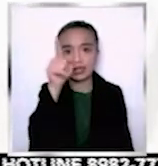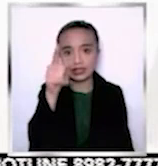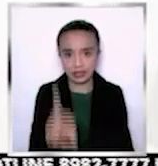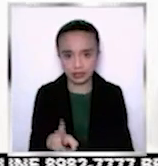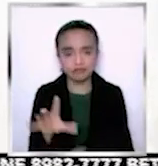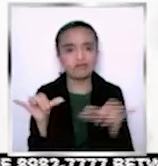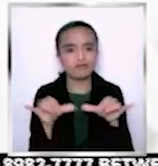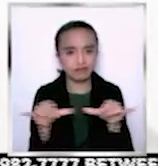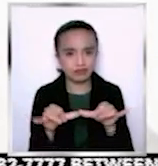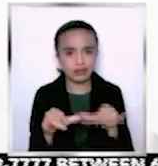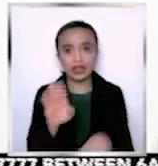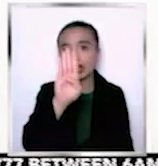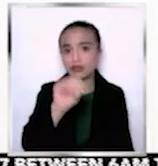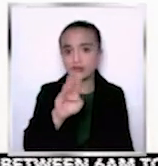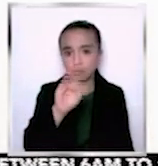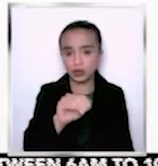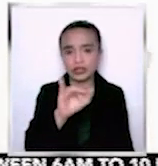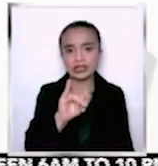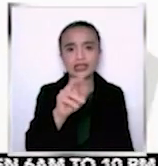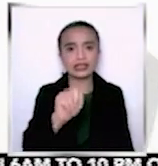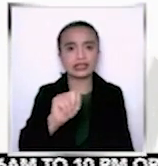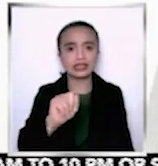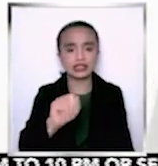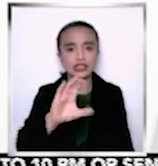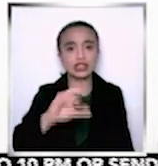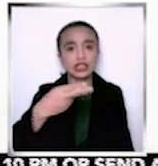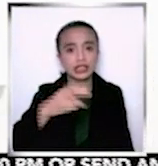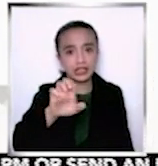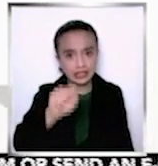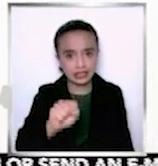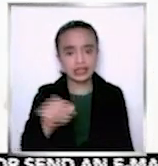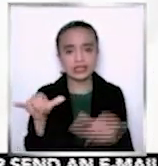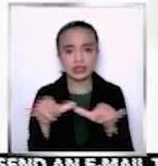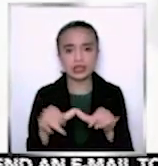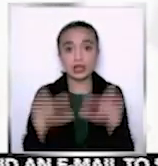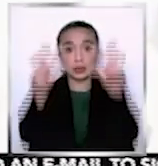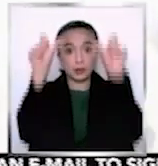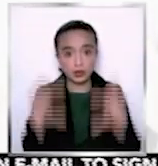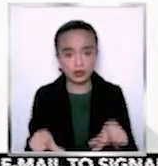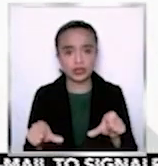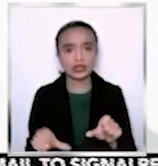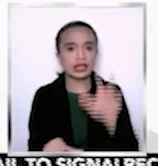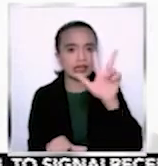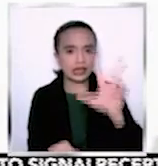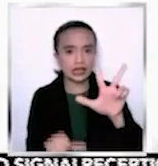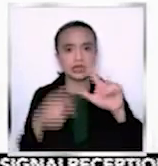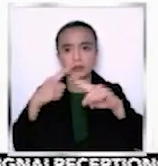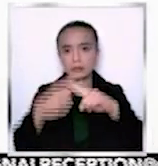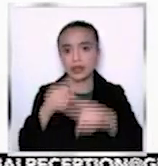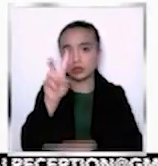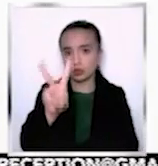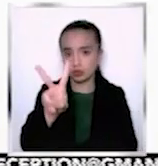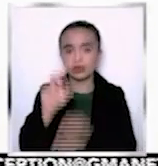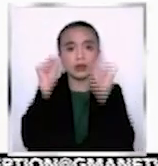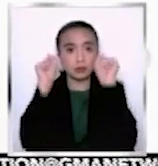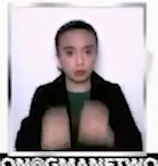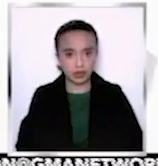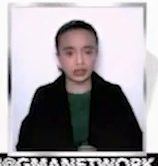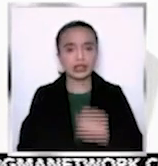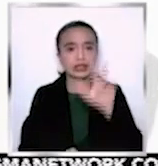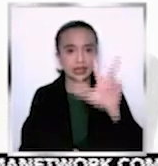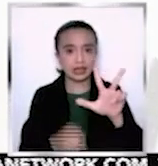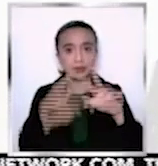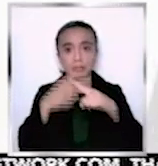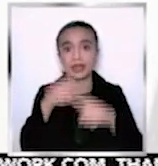14 inches ang haba. Habang ang mga poster, 2 feet by 3 feet. Pwedeng umabot ng 3 feet by 8 feet ang laki ng